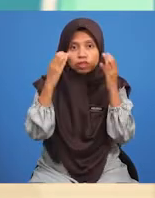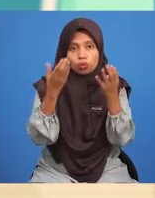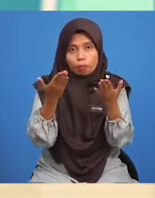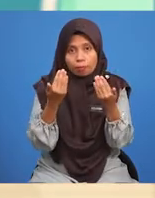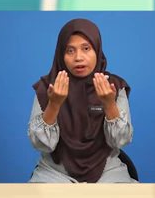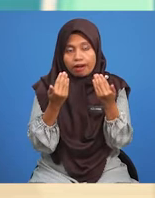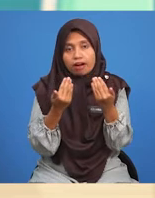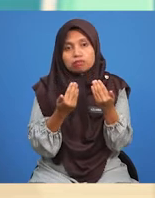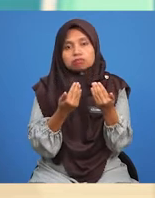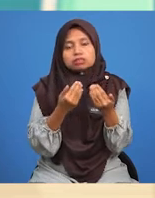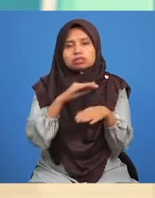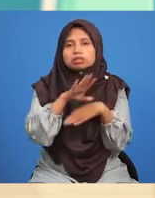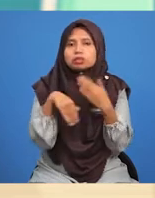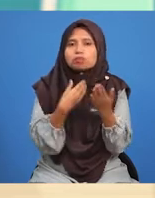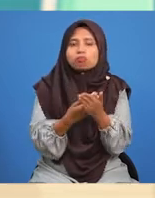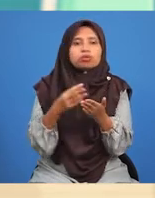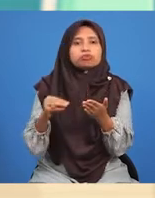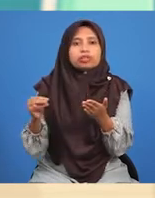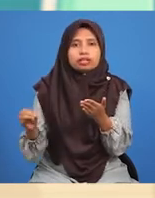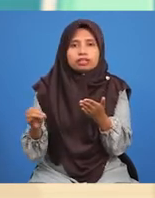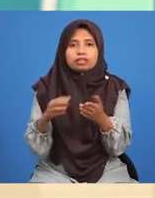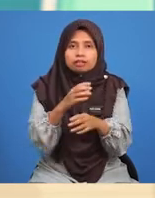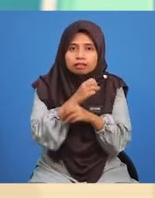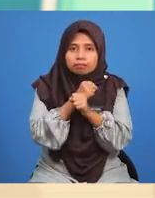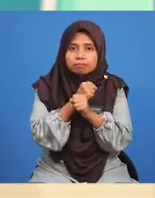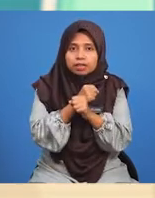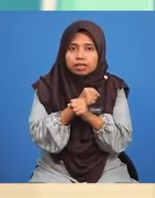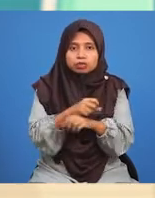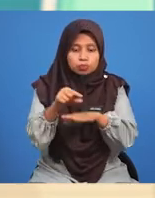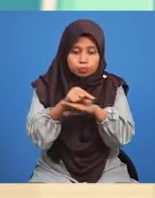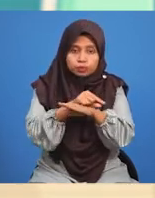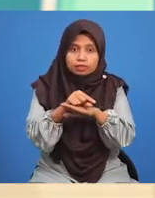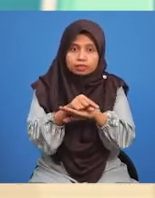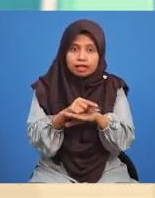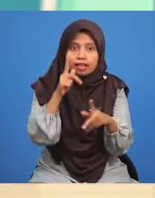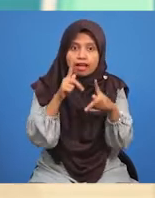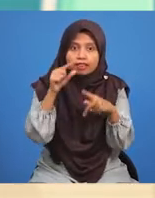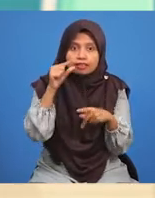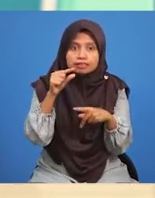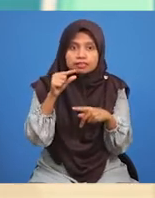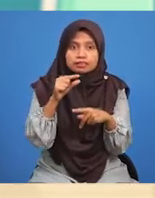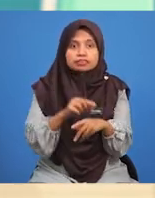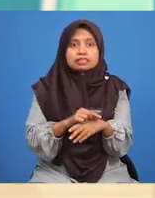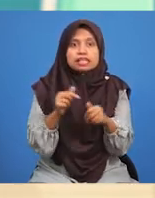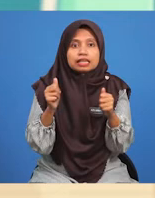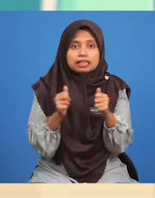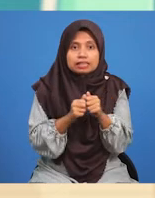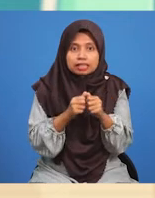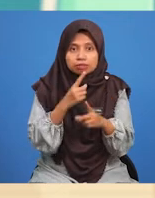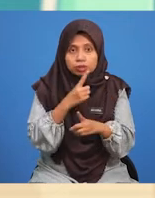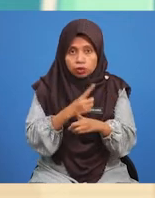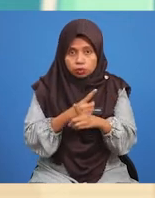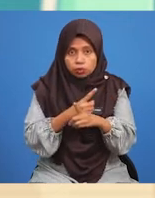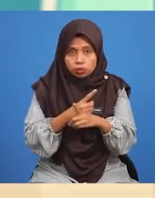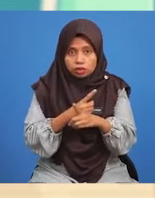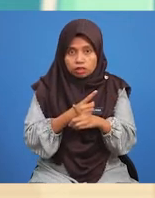Cikgu berharap agar semua murid dapat menggunakan kata ganda dengan